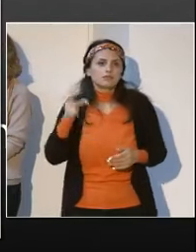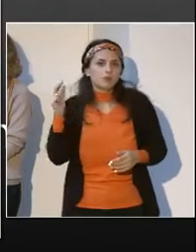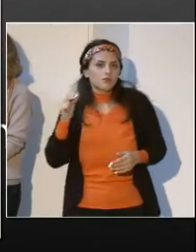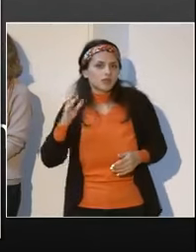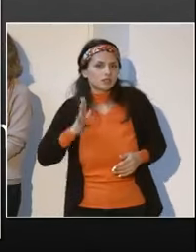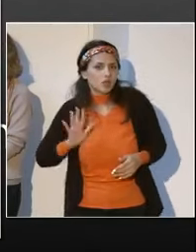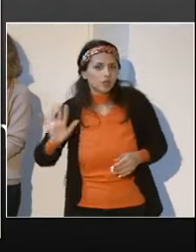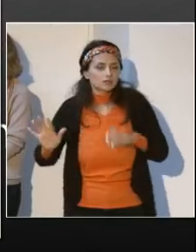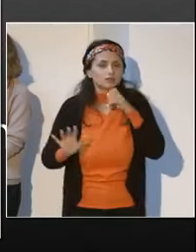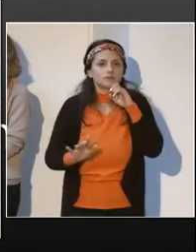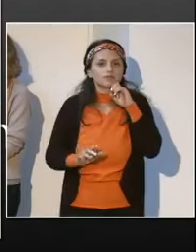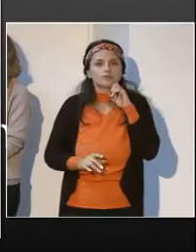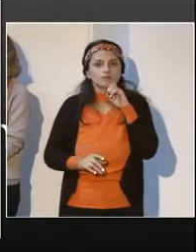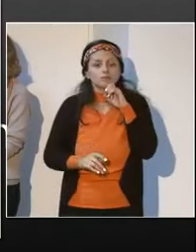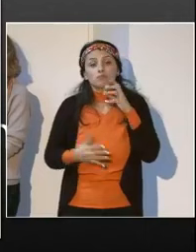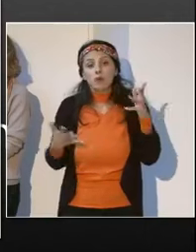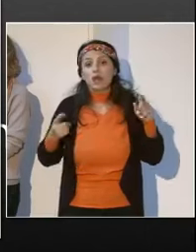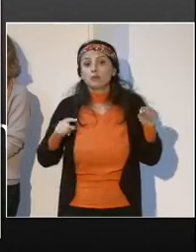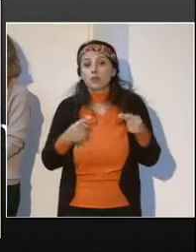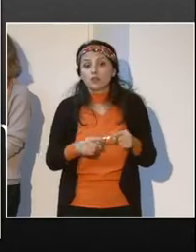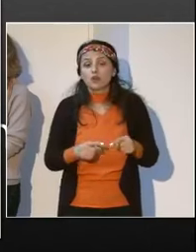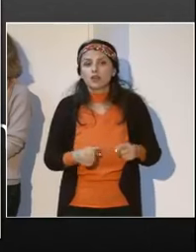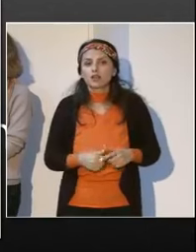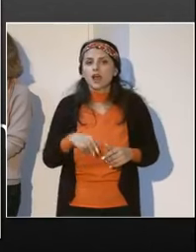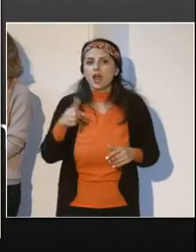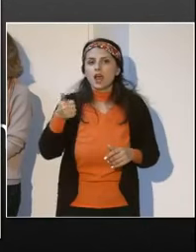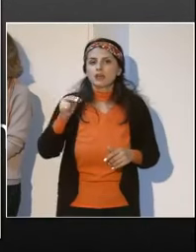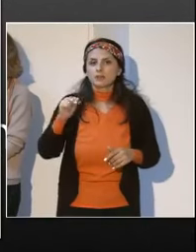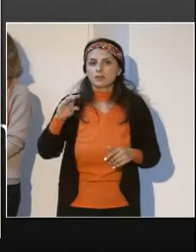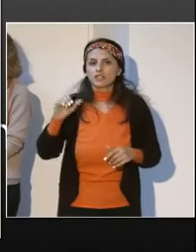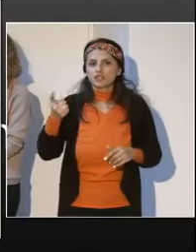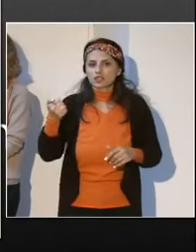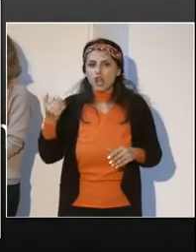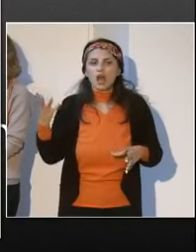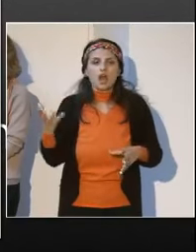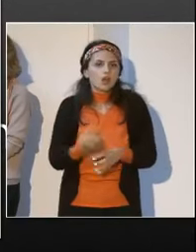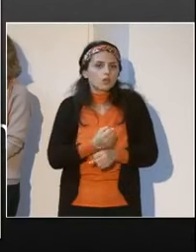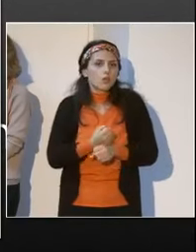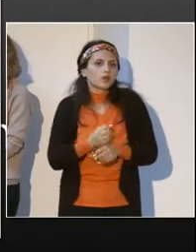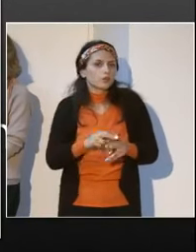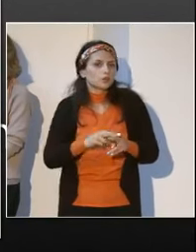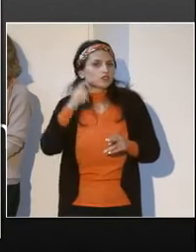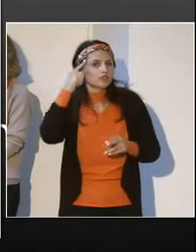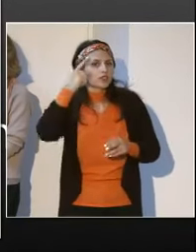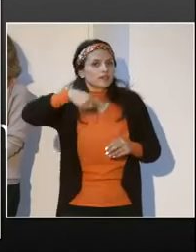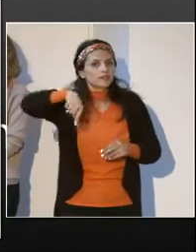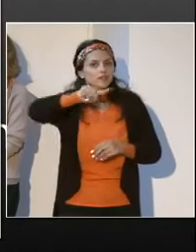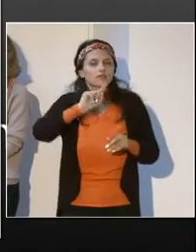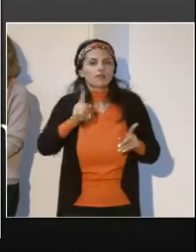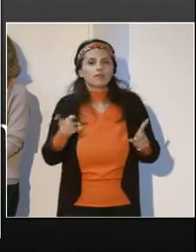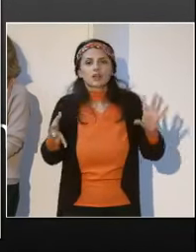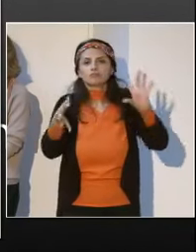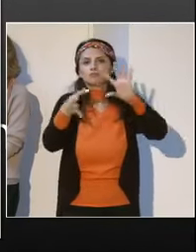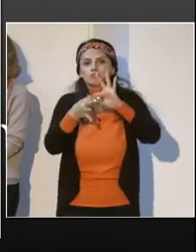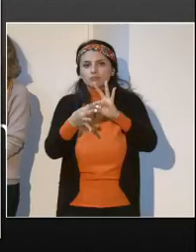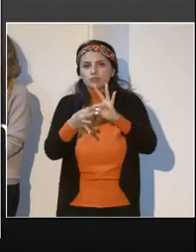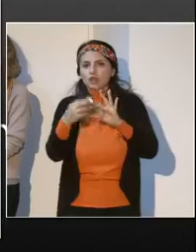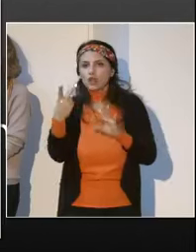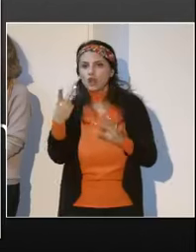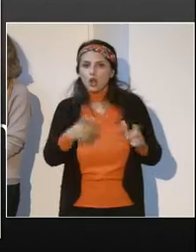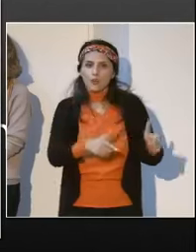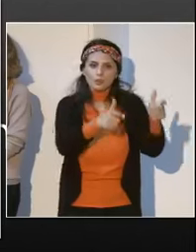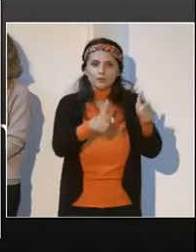mare provocare Pe plan profesional haine de pe De ce a luat naștere așa cum va spus prin Unirea a doua autoritati